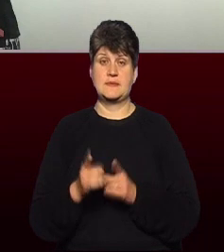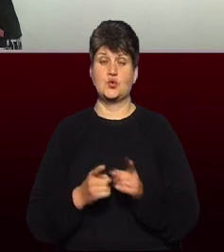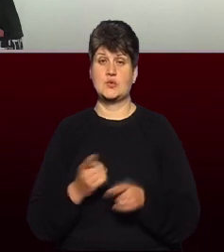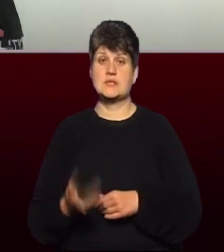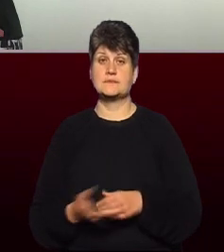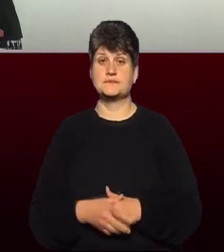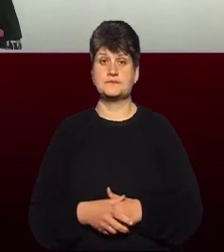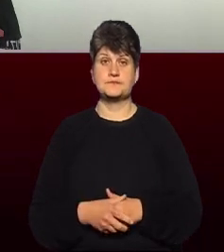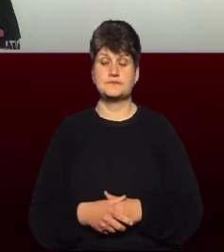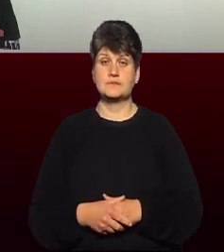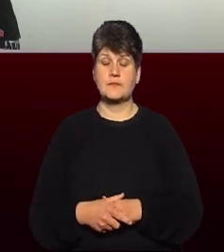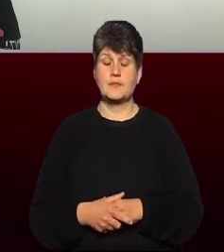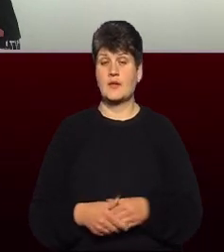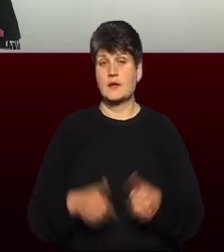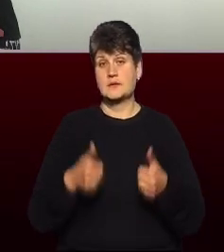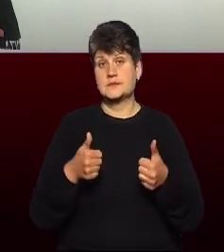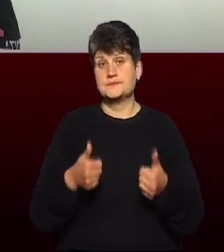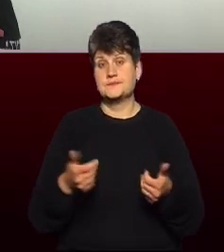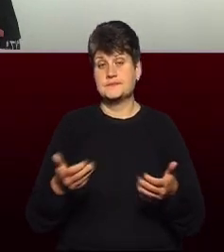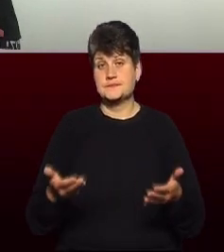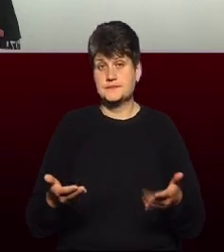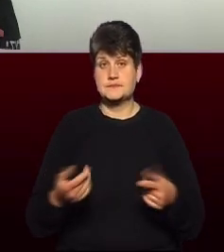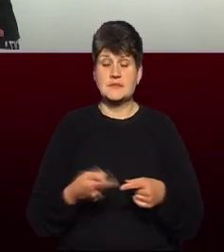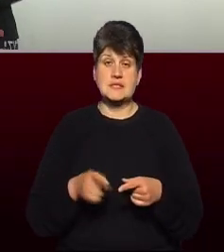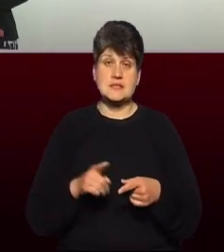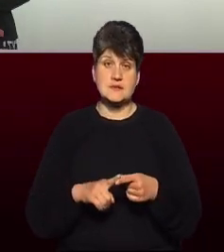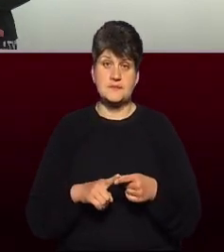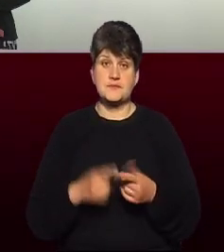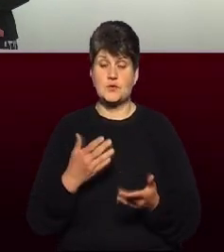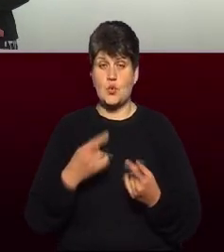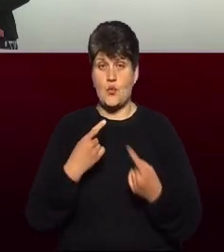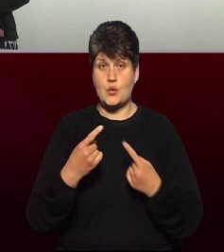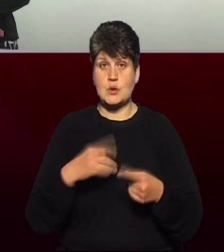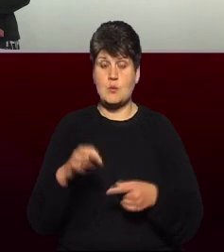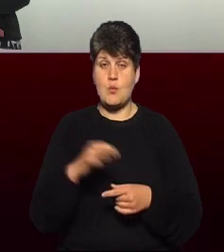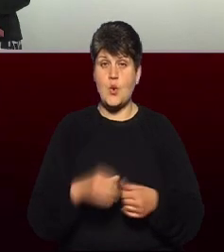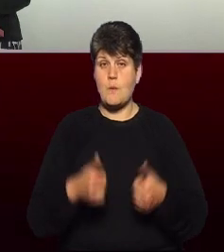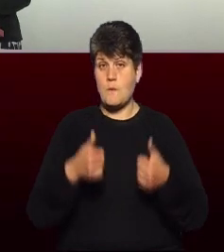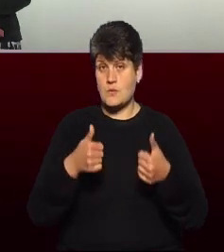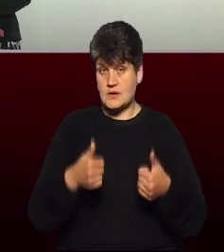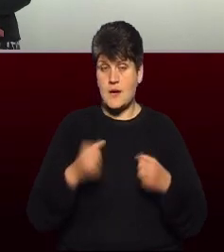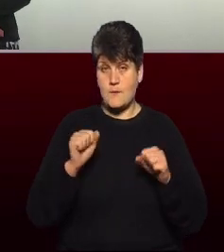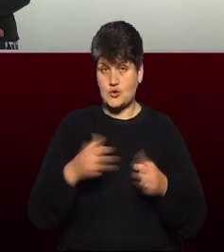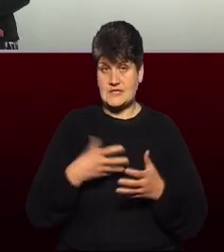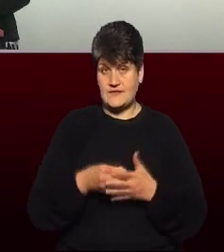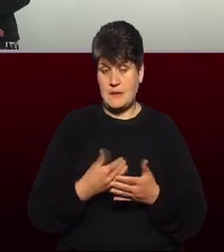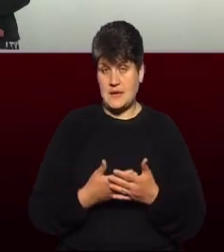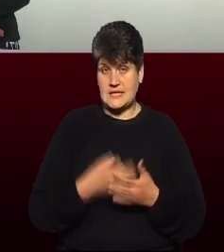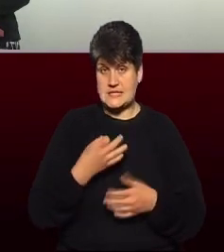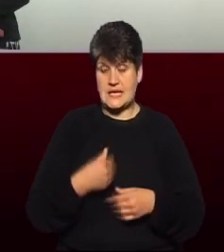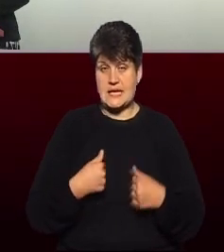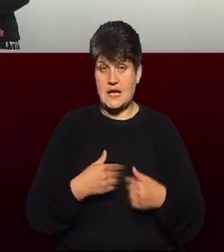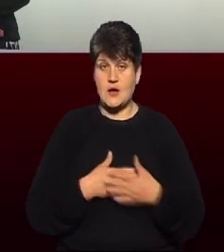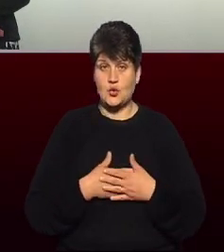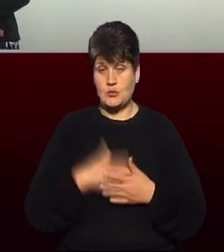Позитивне, зрештою, якщо говорити про позитив, я можу тільки свій приклад навести. Я люблю на літній час, тому що